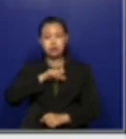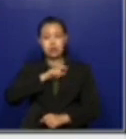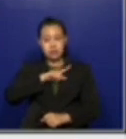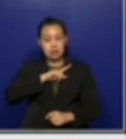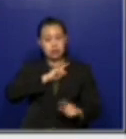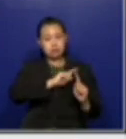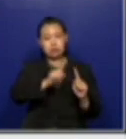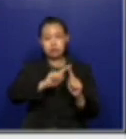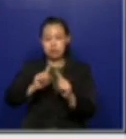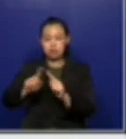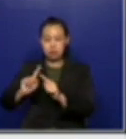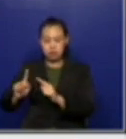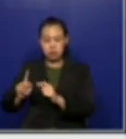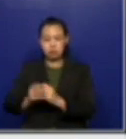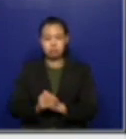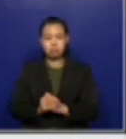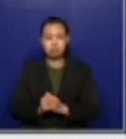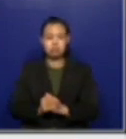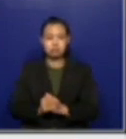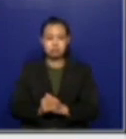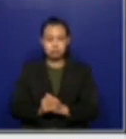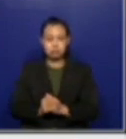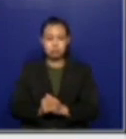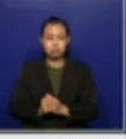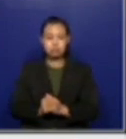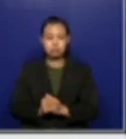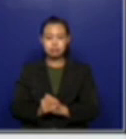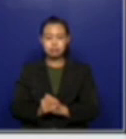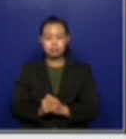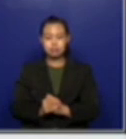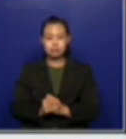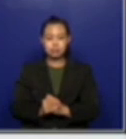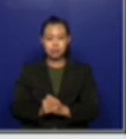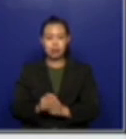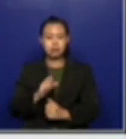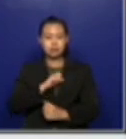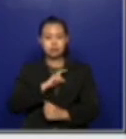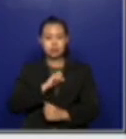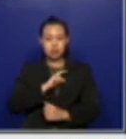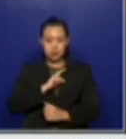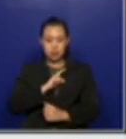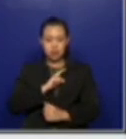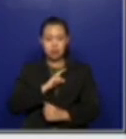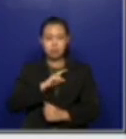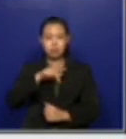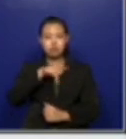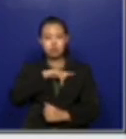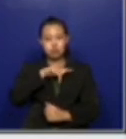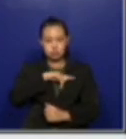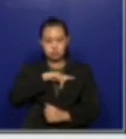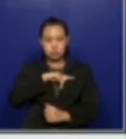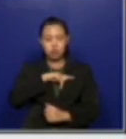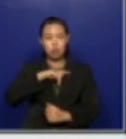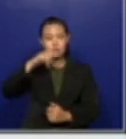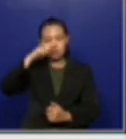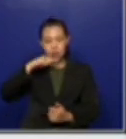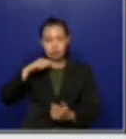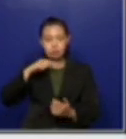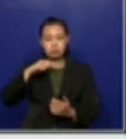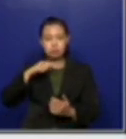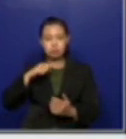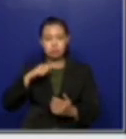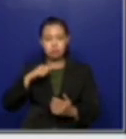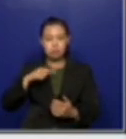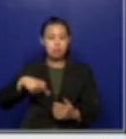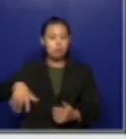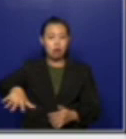ครองและอุปถัมภ์พุทธศาสนาอันเป็นศาสนาที่ประชาชนชาวไทยส่วนใหญ่นับถือมาช้